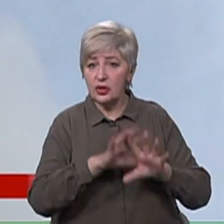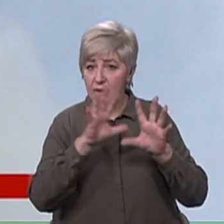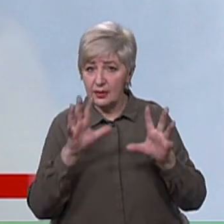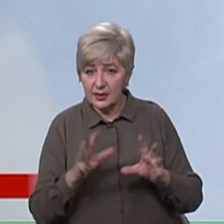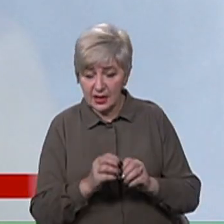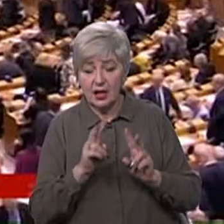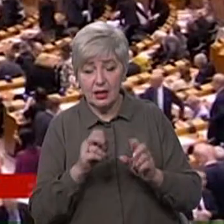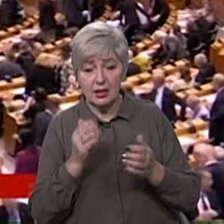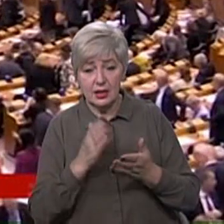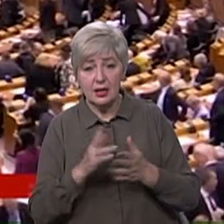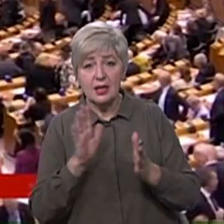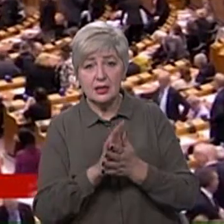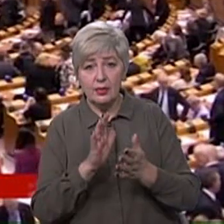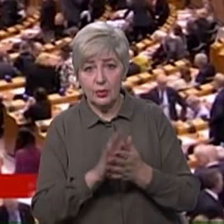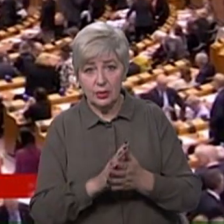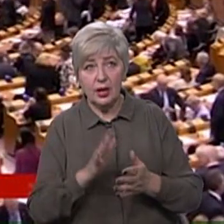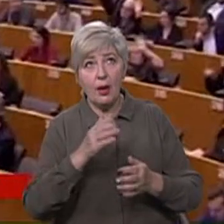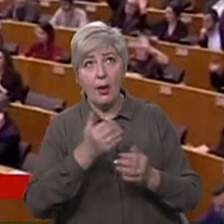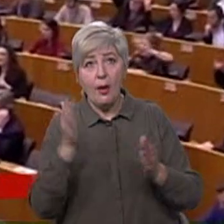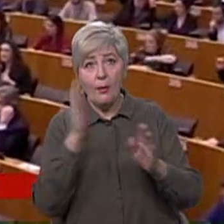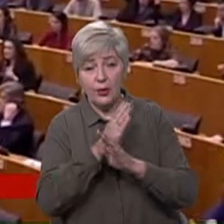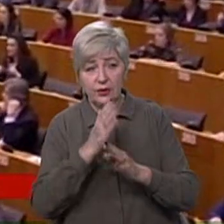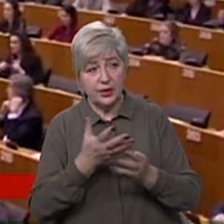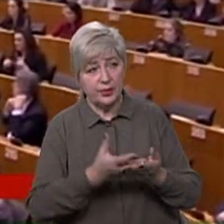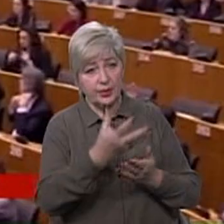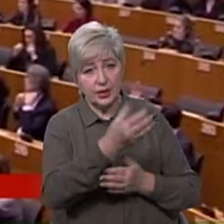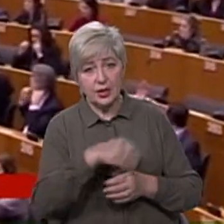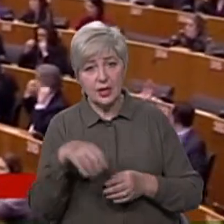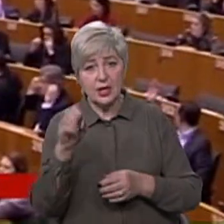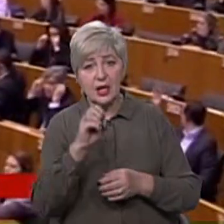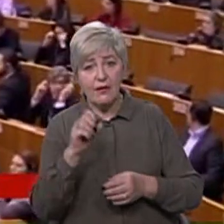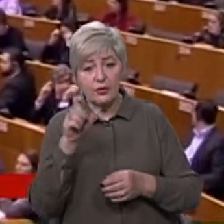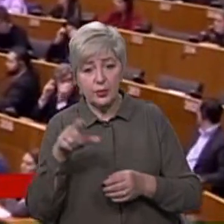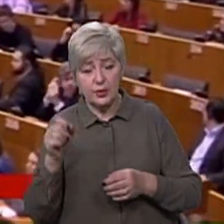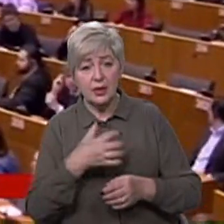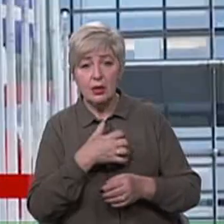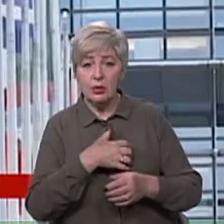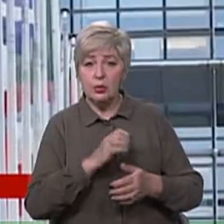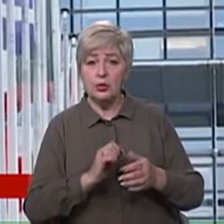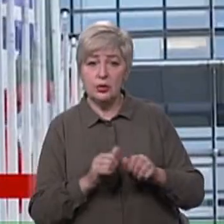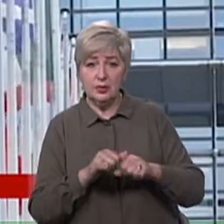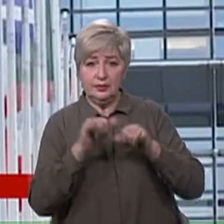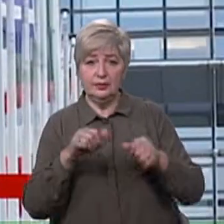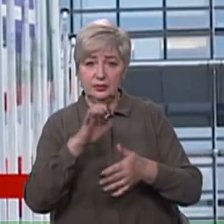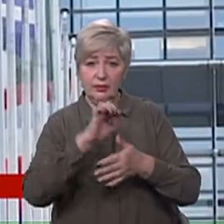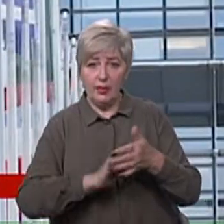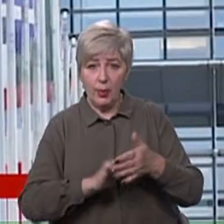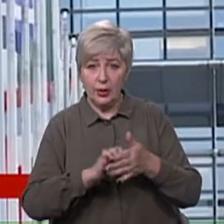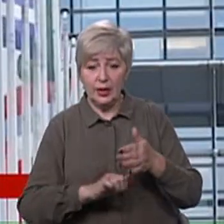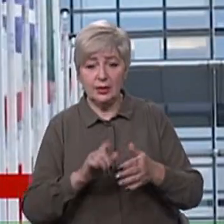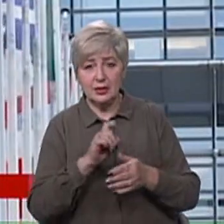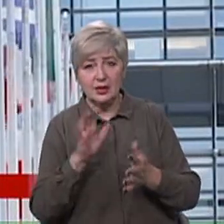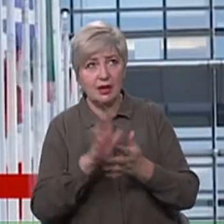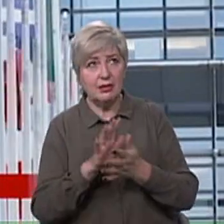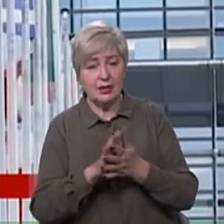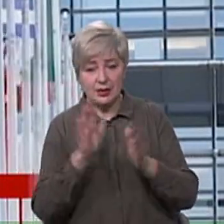повітря ми заплатимо європейцям. Вони хочуть запровадити вуглецевий податок на імпортні товари. Його платитимуть ті, хто